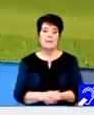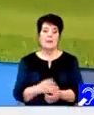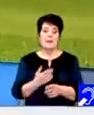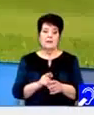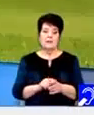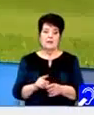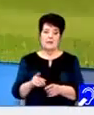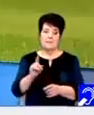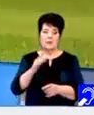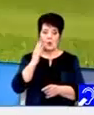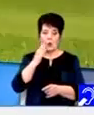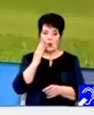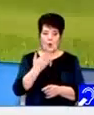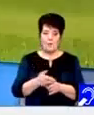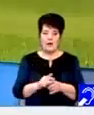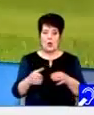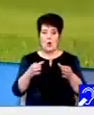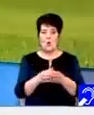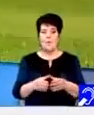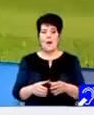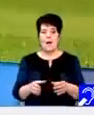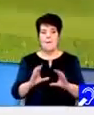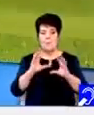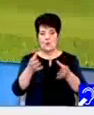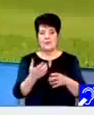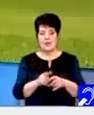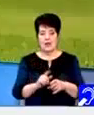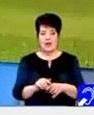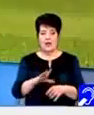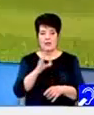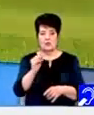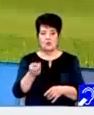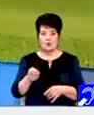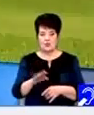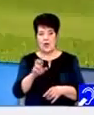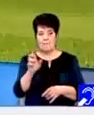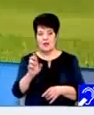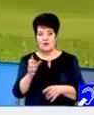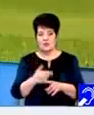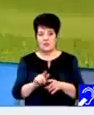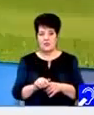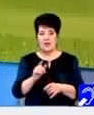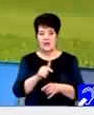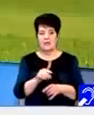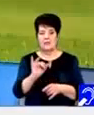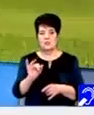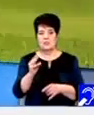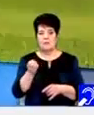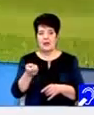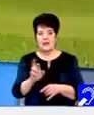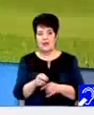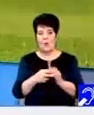Calificarea nesperată pentru România la Cupa Mondială de Rugby, în timp ce stejarii pierdeau cu Georgia, belgienii reușeau un miracol și învingeau Spania